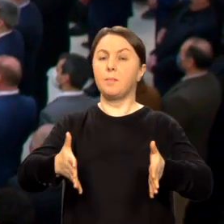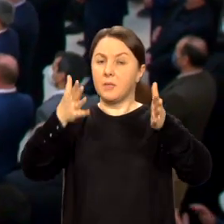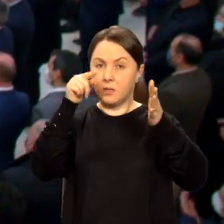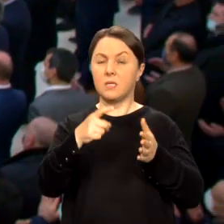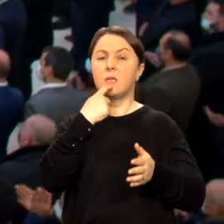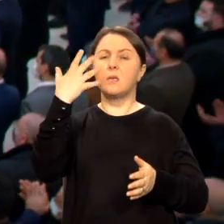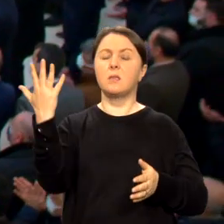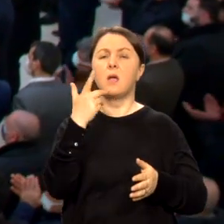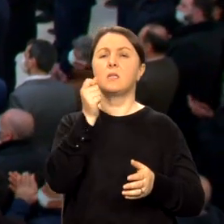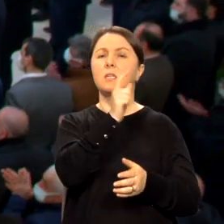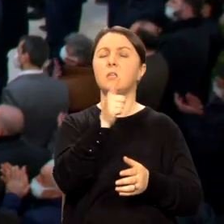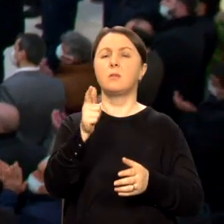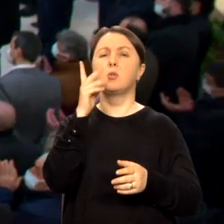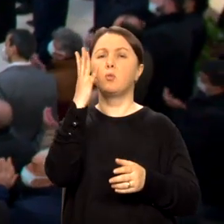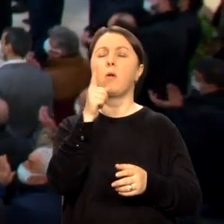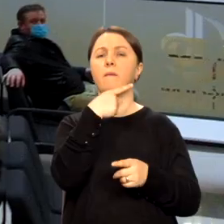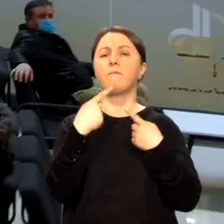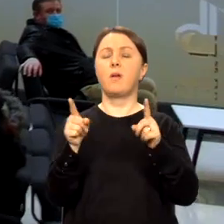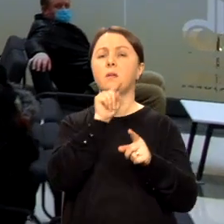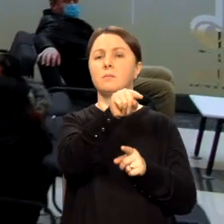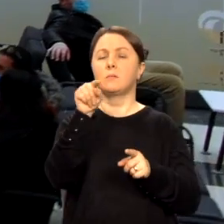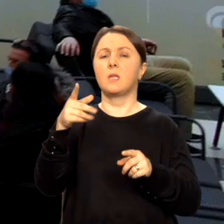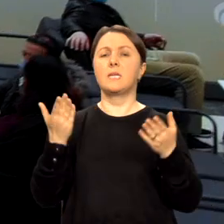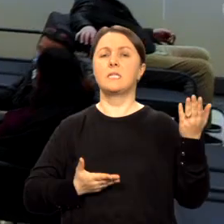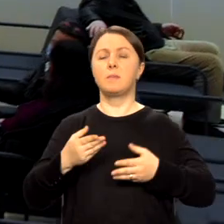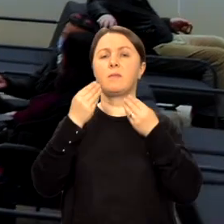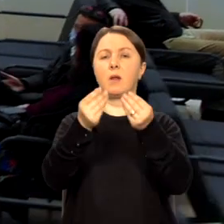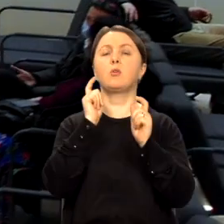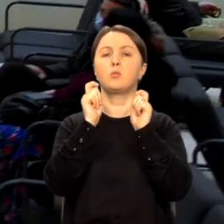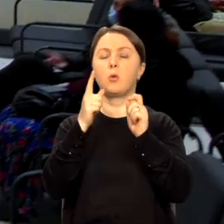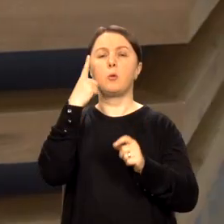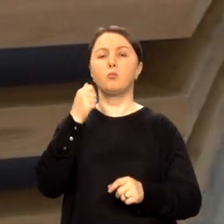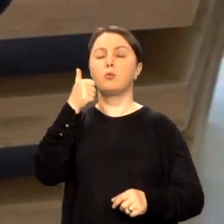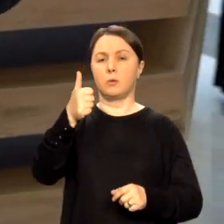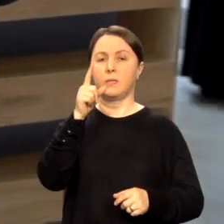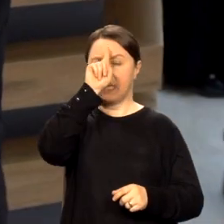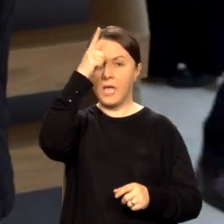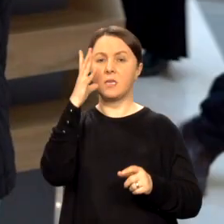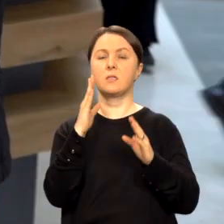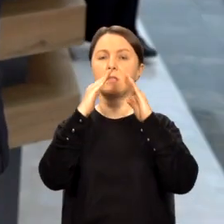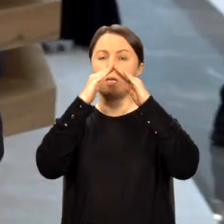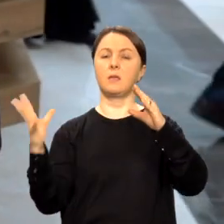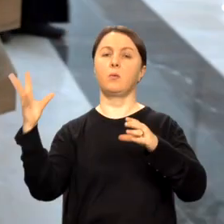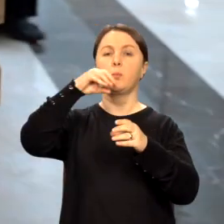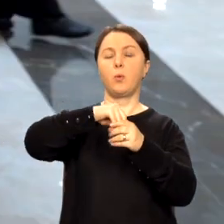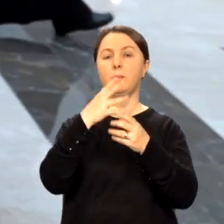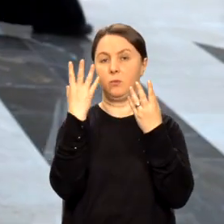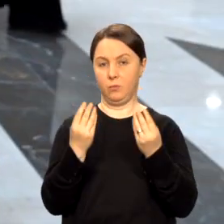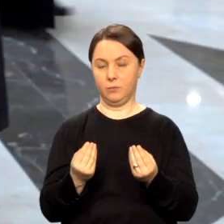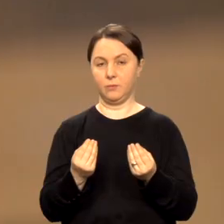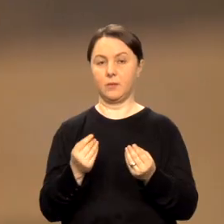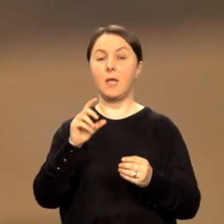binamızda yıllardır ilçemizin 4 farklı noktasında hizmet vermek zorunda kalan müdürlüklerimizi tek çatı altında